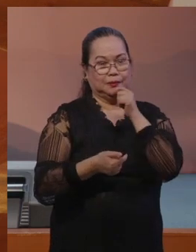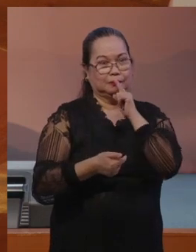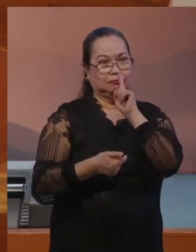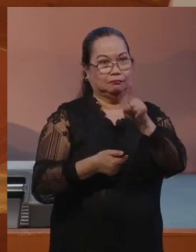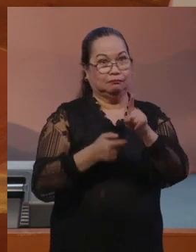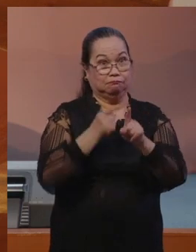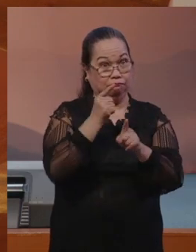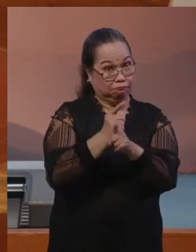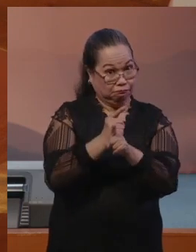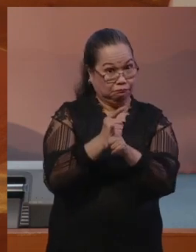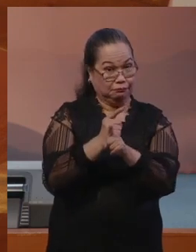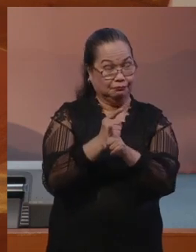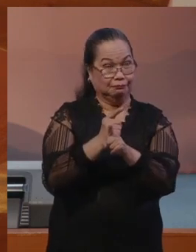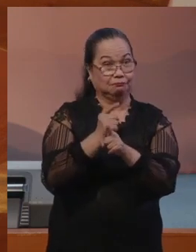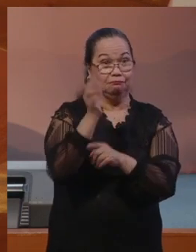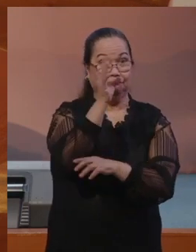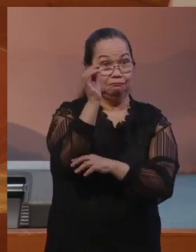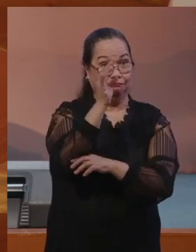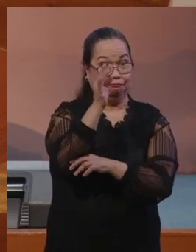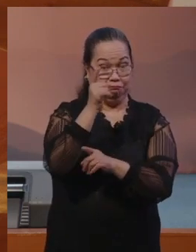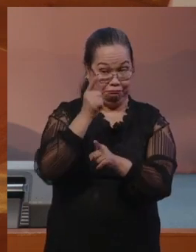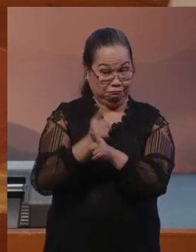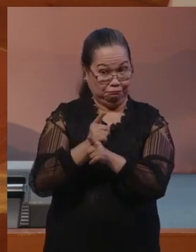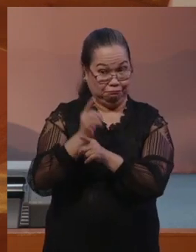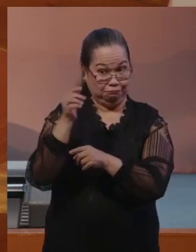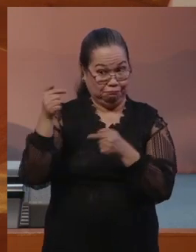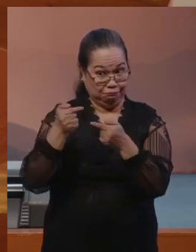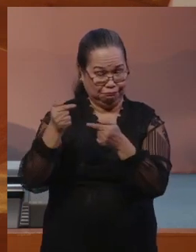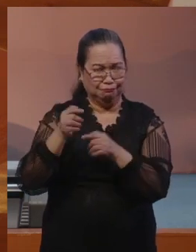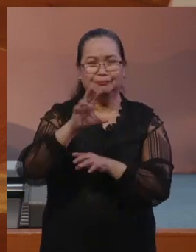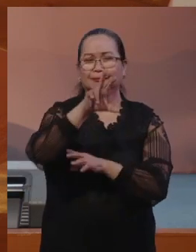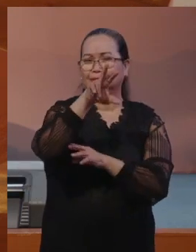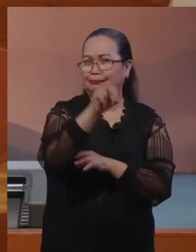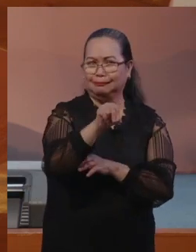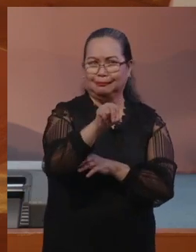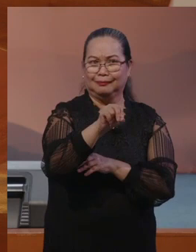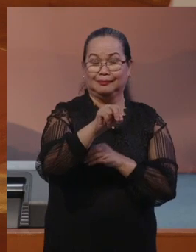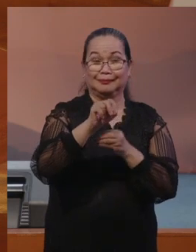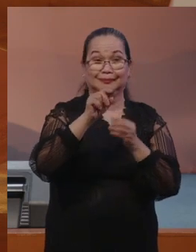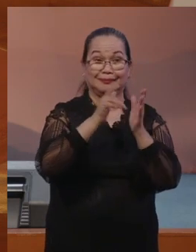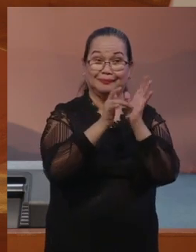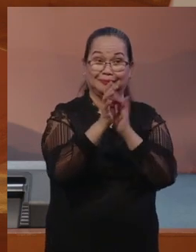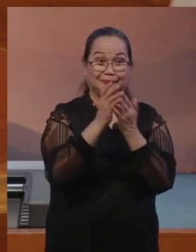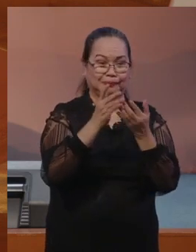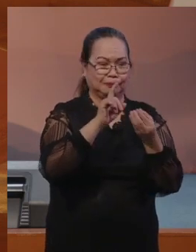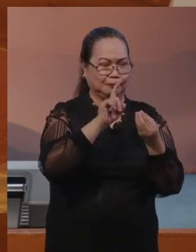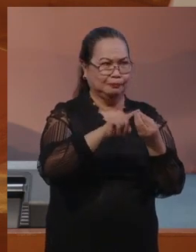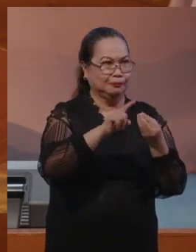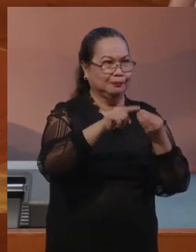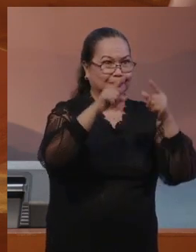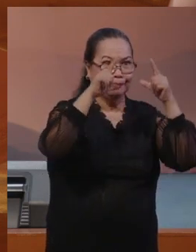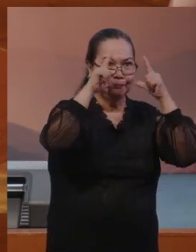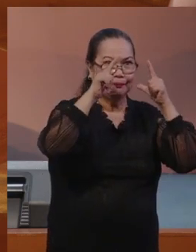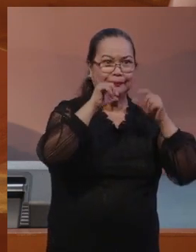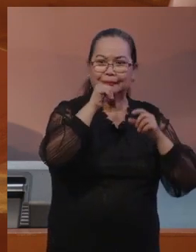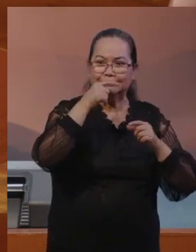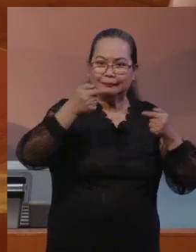ang pagsisinungaling ni Rahab. Ang kinokomment po ng Biblia ay hindi ang kanyang